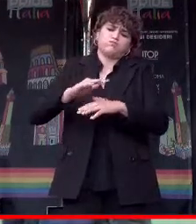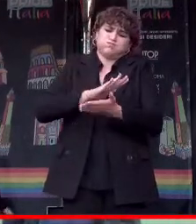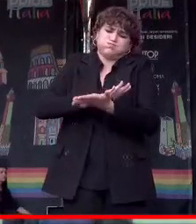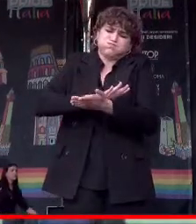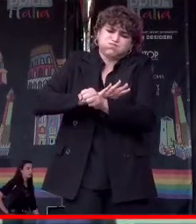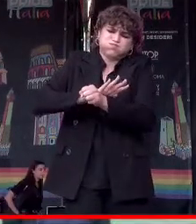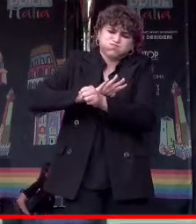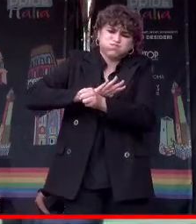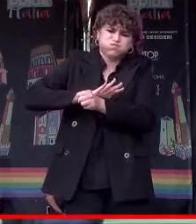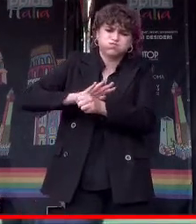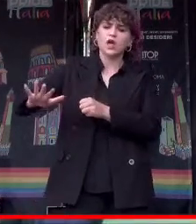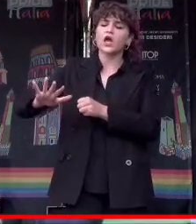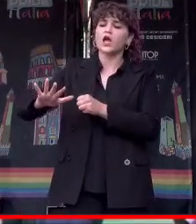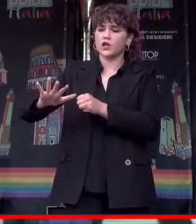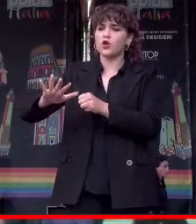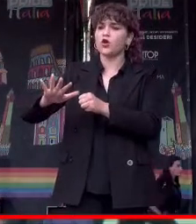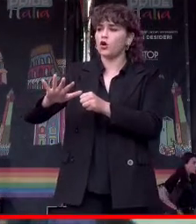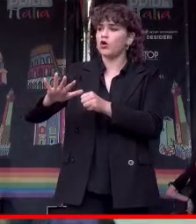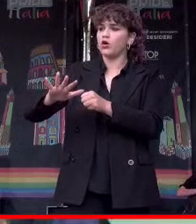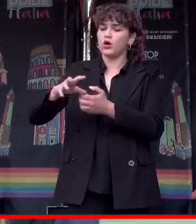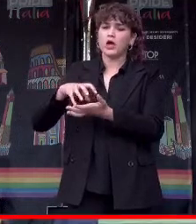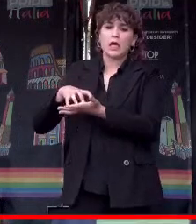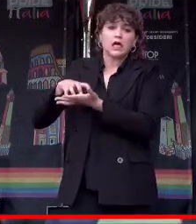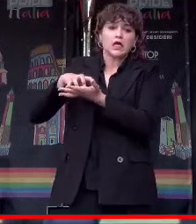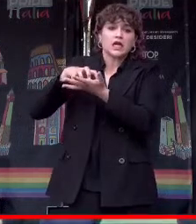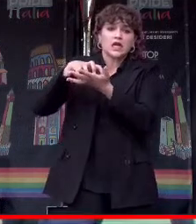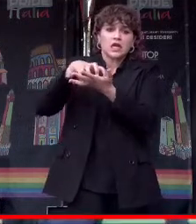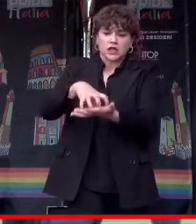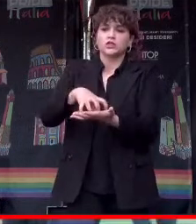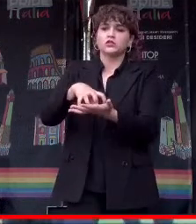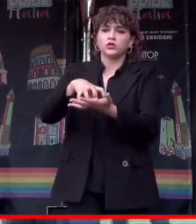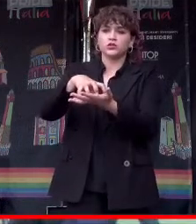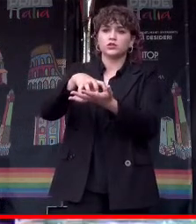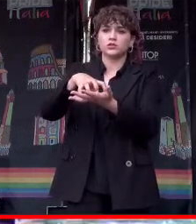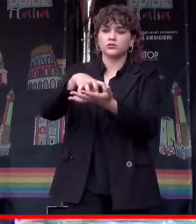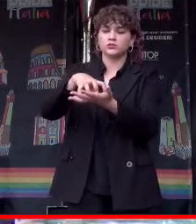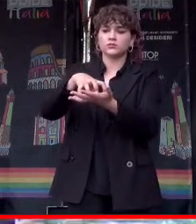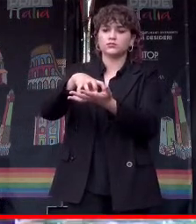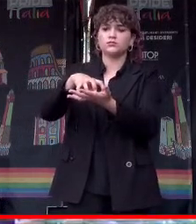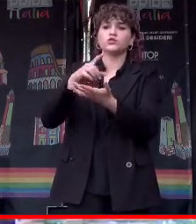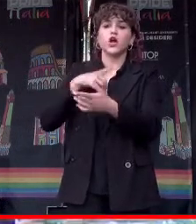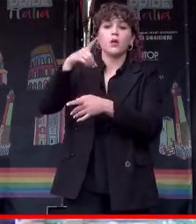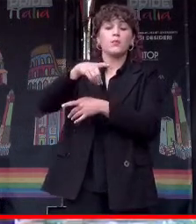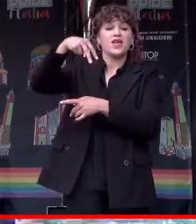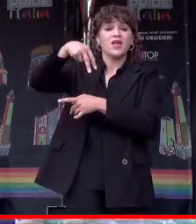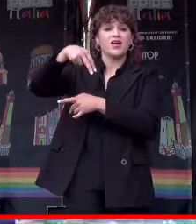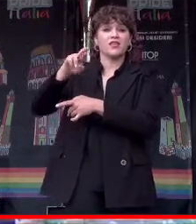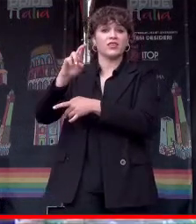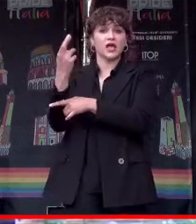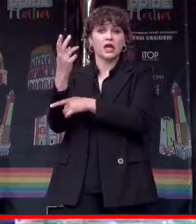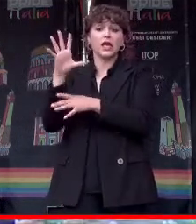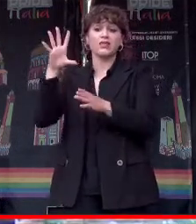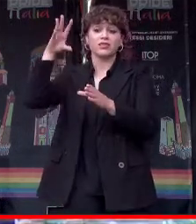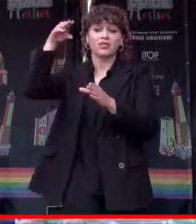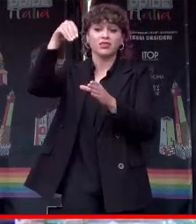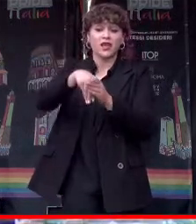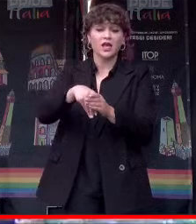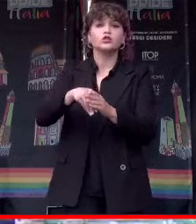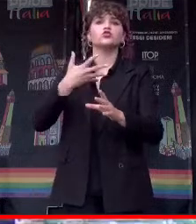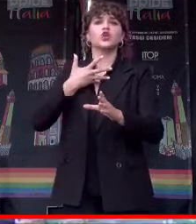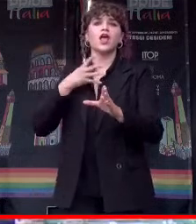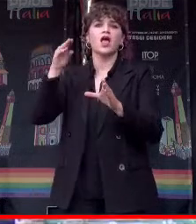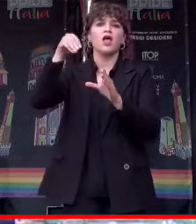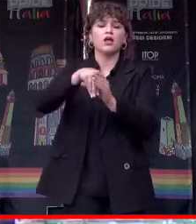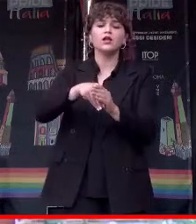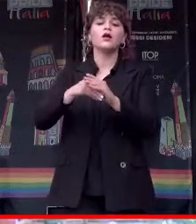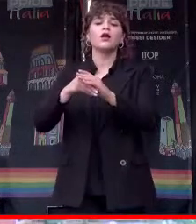è impossibile pensare, visto oltretutto che fra le missioni del PNRR c'è a pieno titolo l'inclusione, la lotta alle